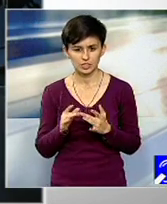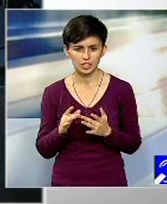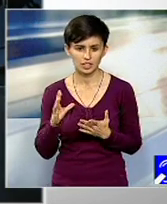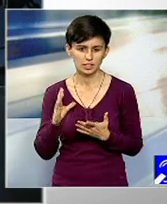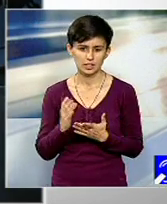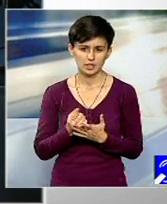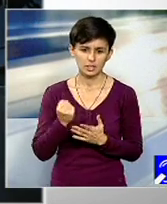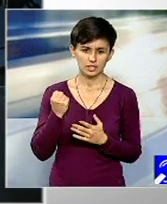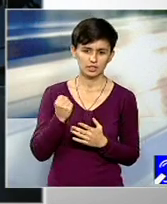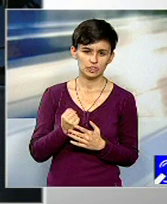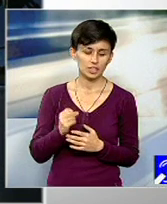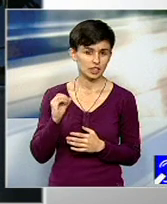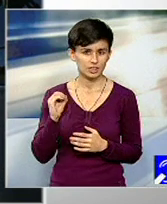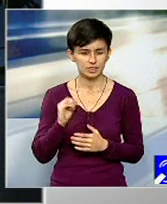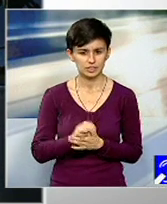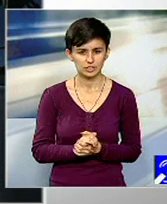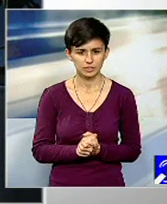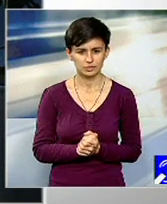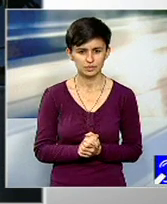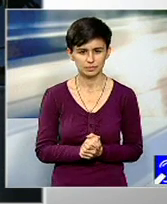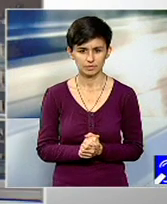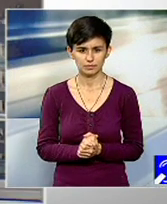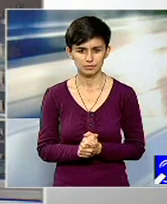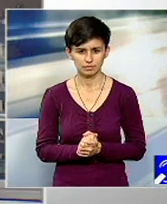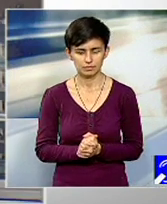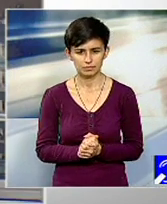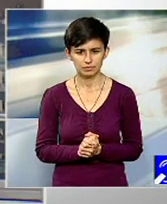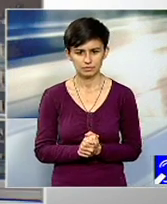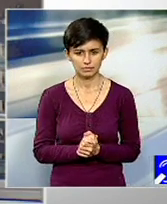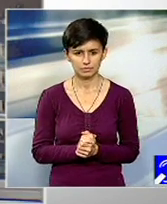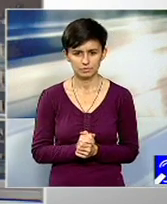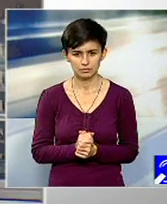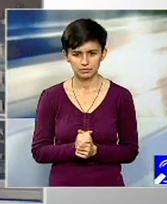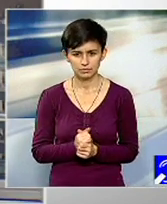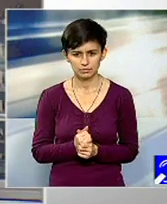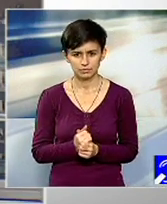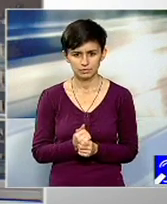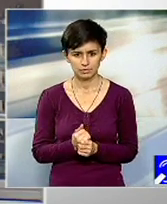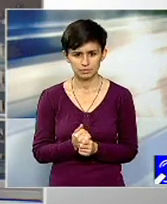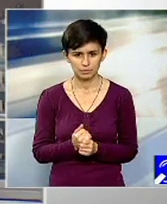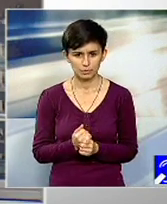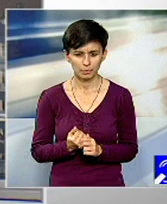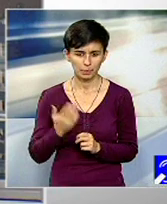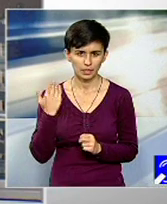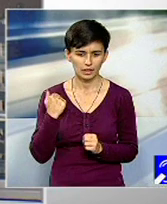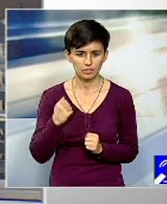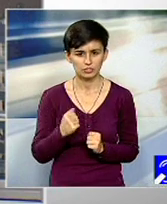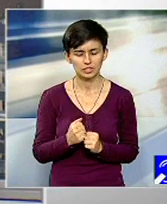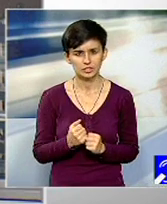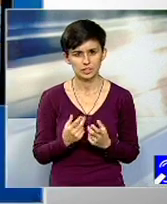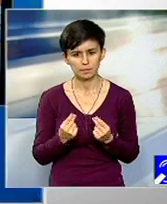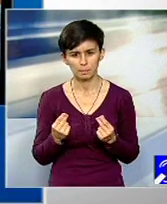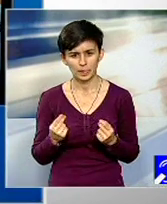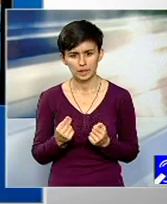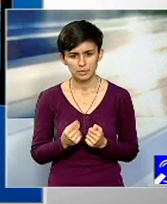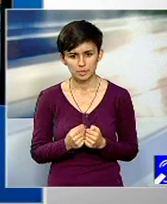turneu. Cu încă 3 ziua dinainte, cu încă 2, erau mai multe, erau vreo 10 din 15. Hai să vedem,